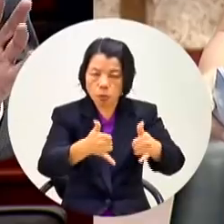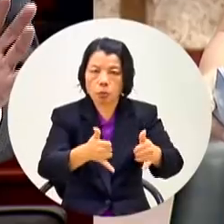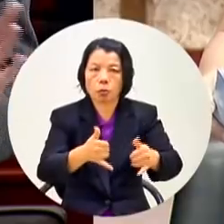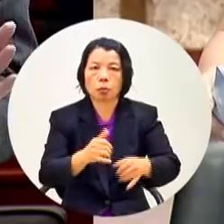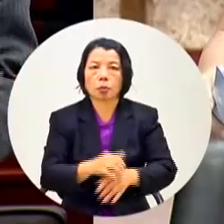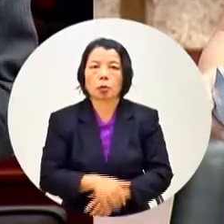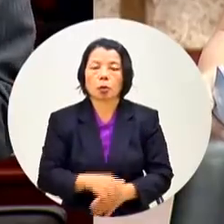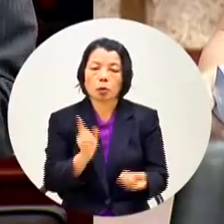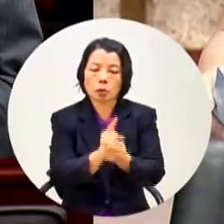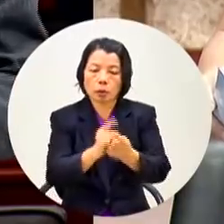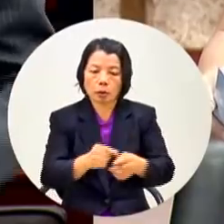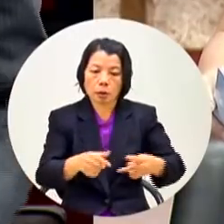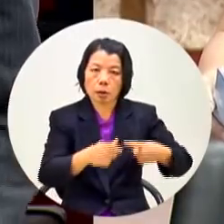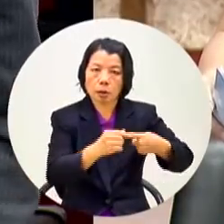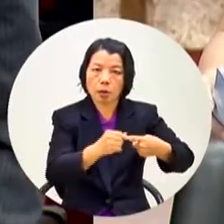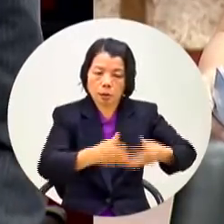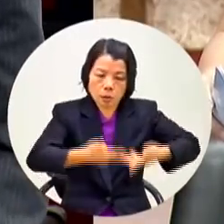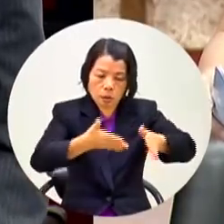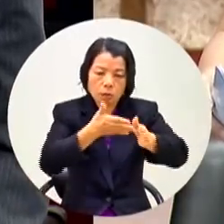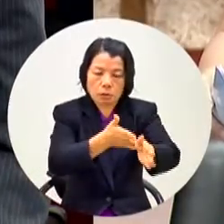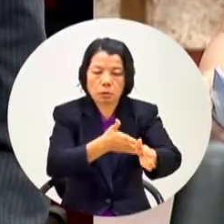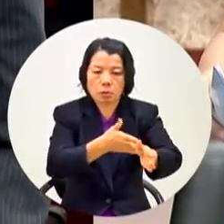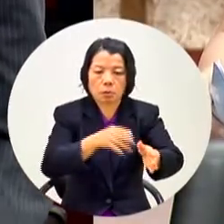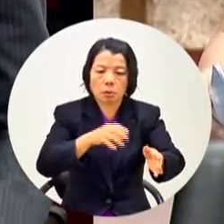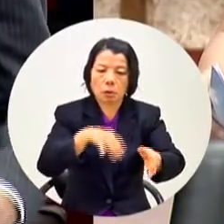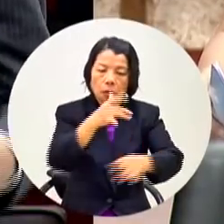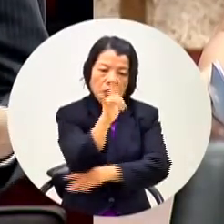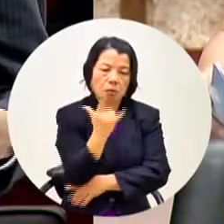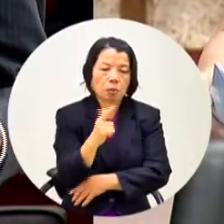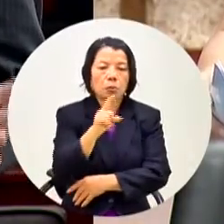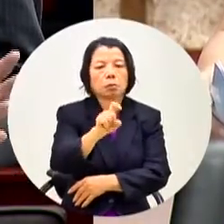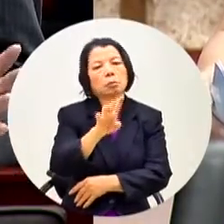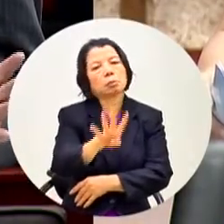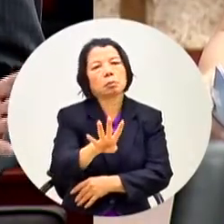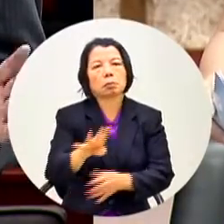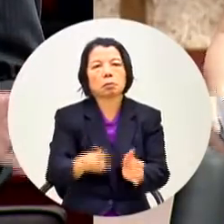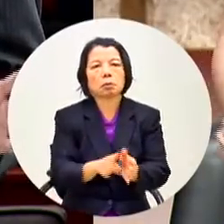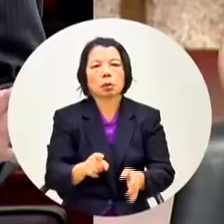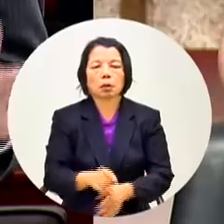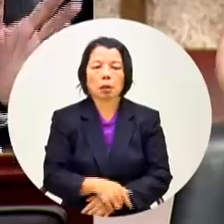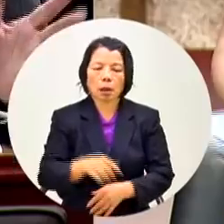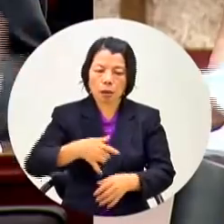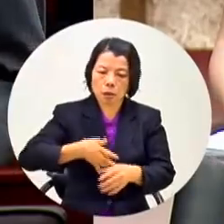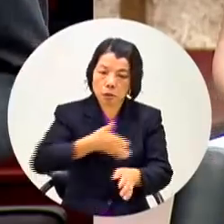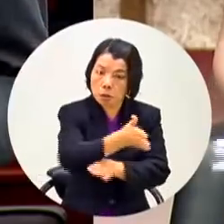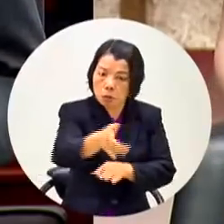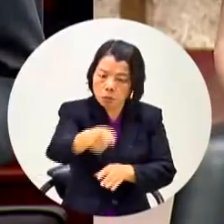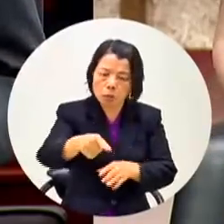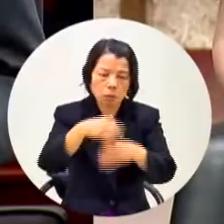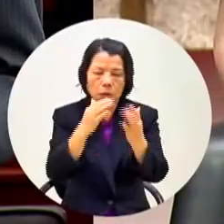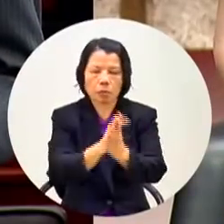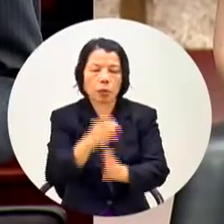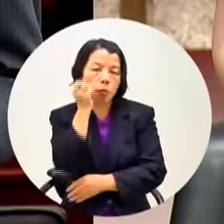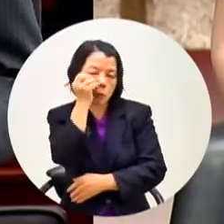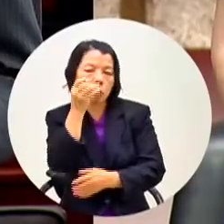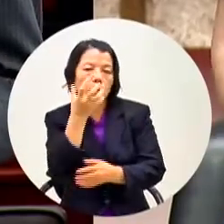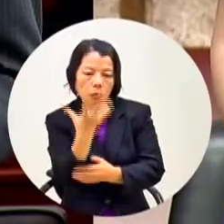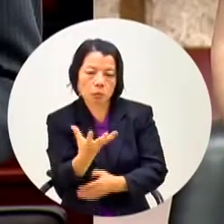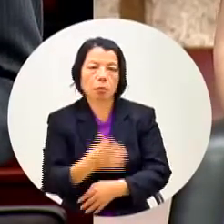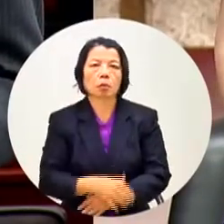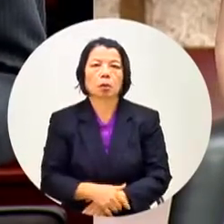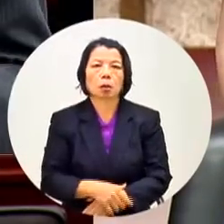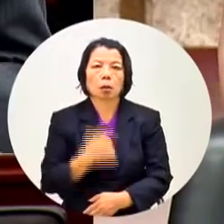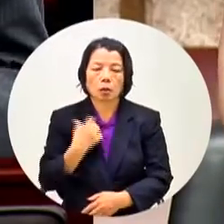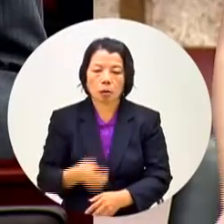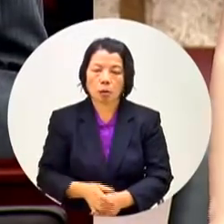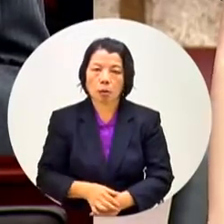哦，那所经过的地方当然都是属于观光的地方。那目前我班距呢也是15分钟才一班，所以我现在是希